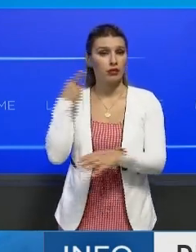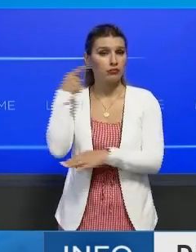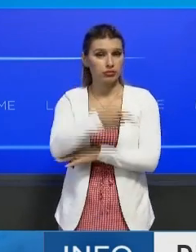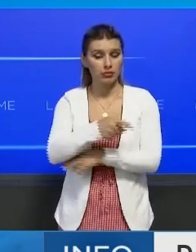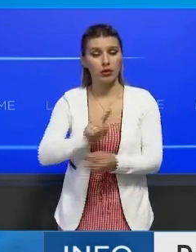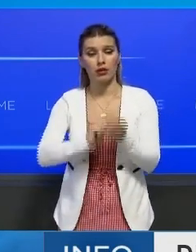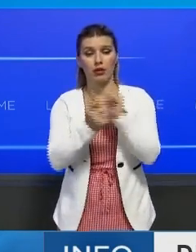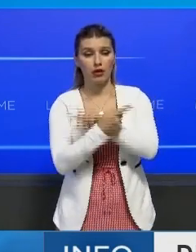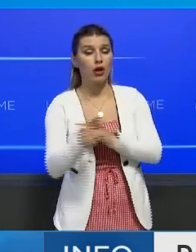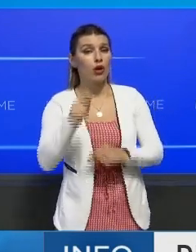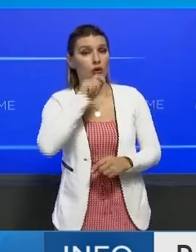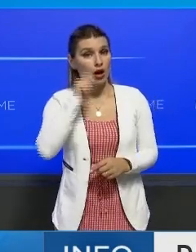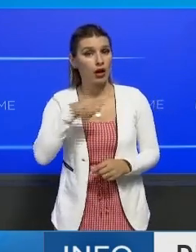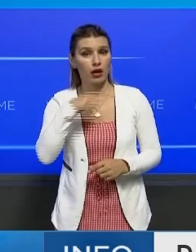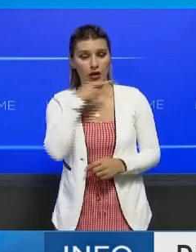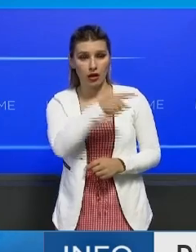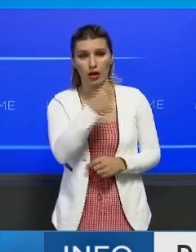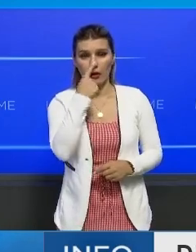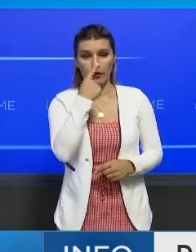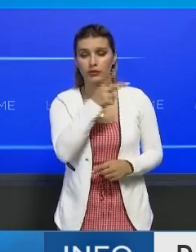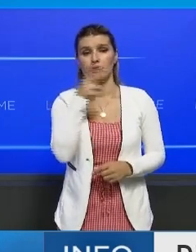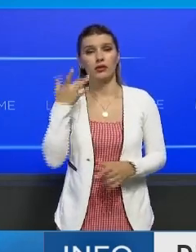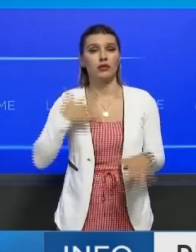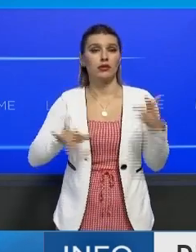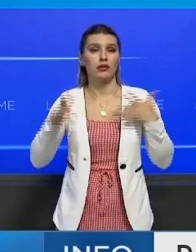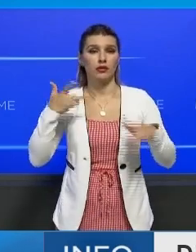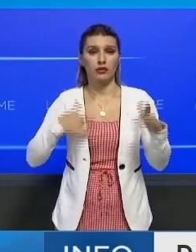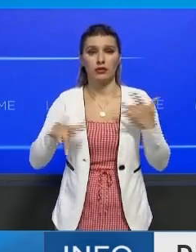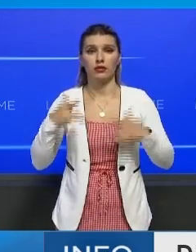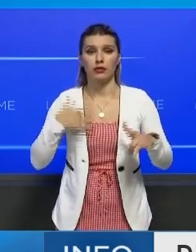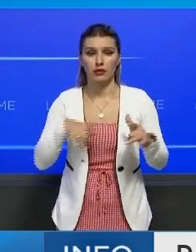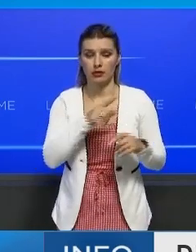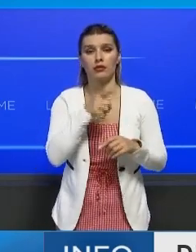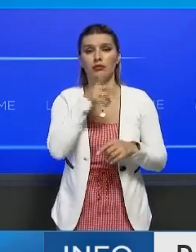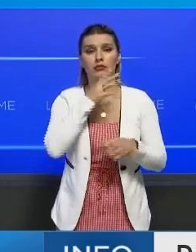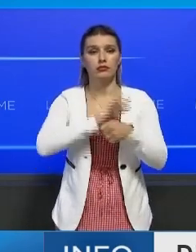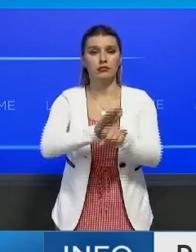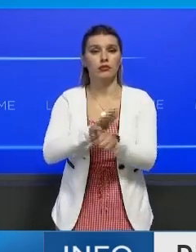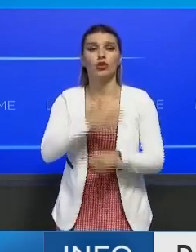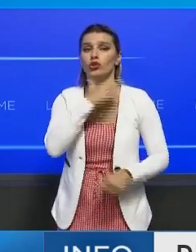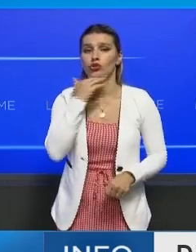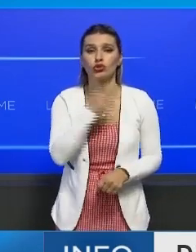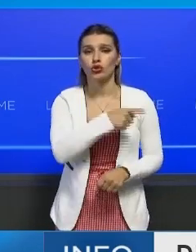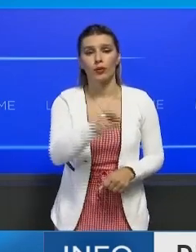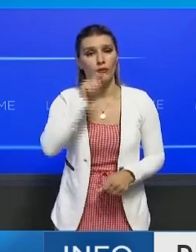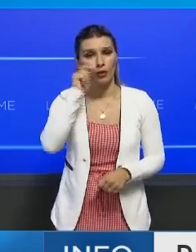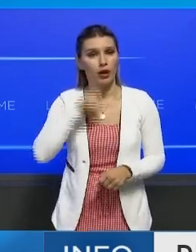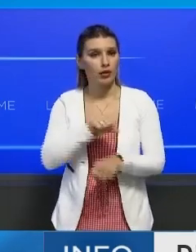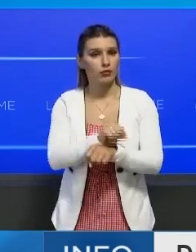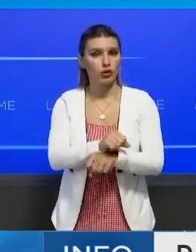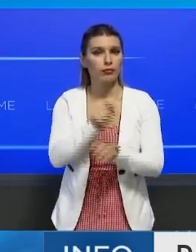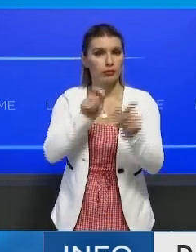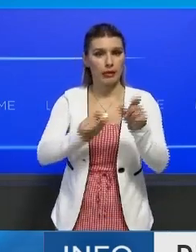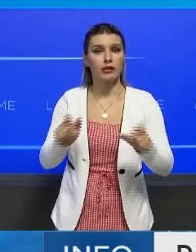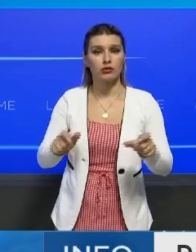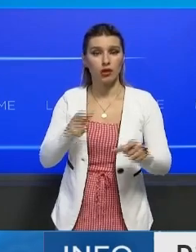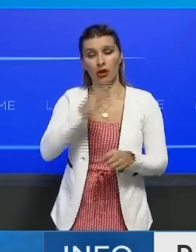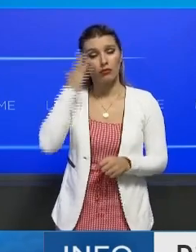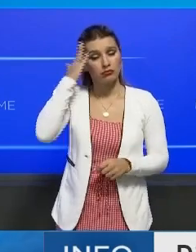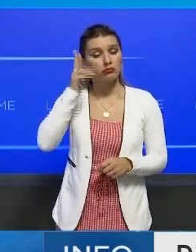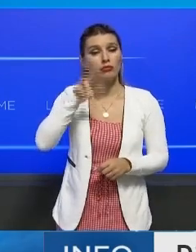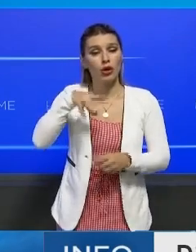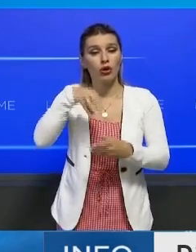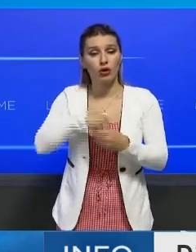Ukraina ka thënë se Moska po përpiqet i fshehë dëshmit për torturat ndaj të burgosurve Ukrainës, ku besohet se ndodhën